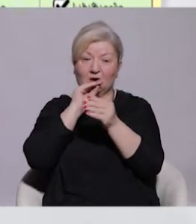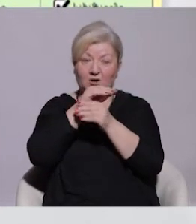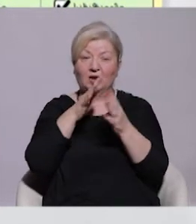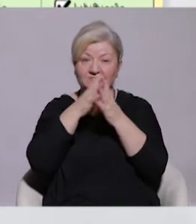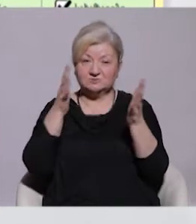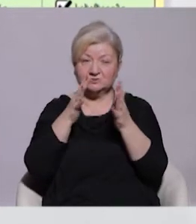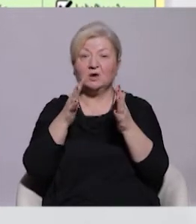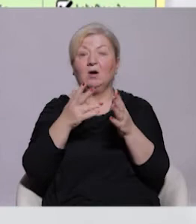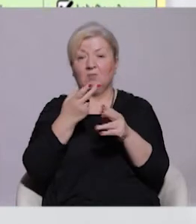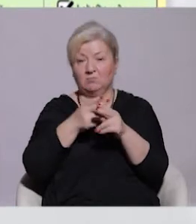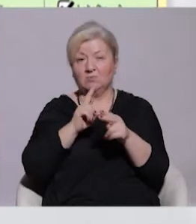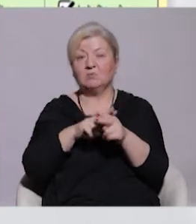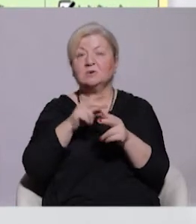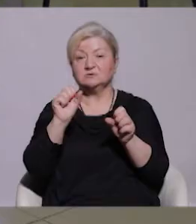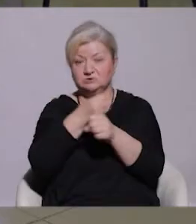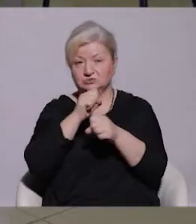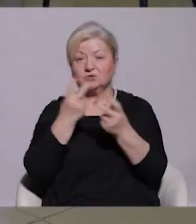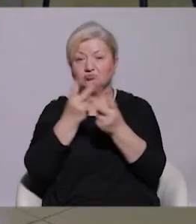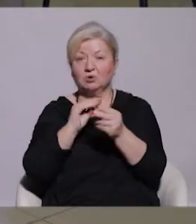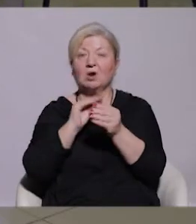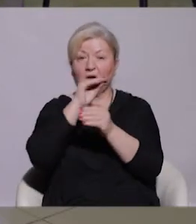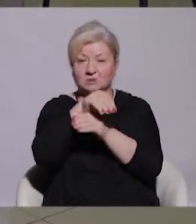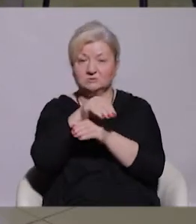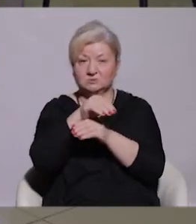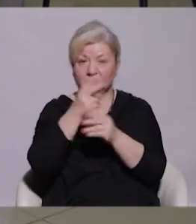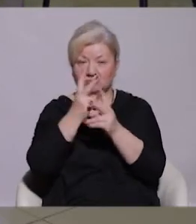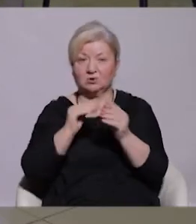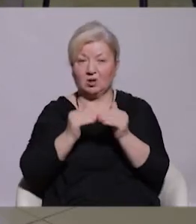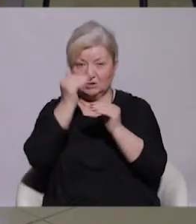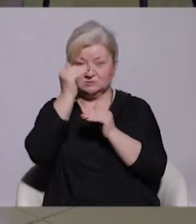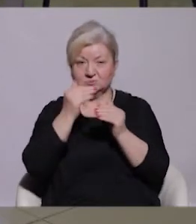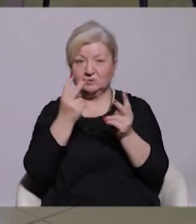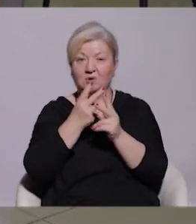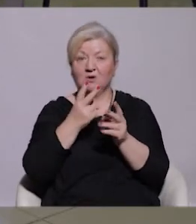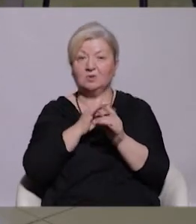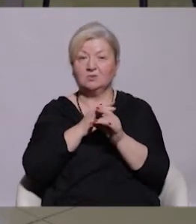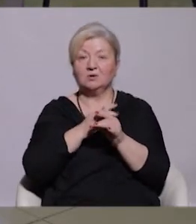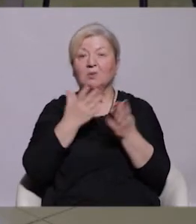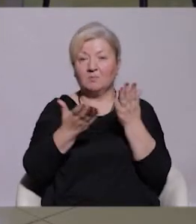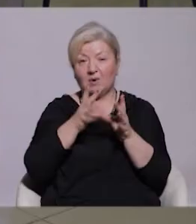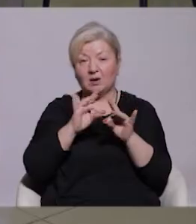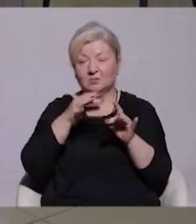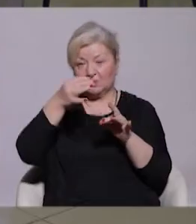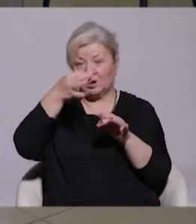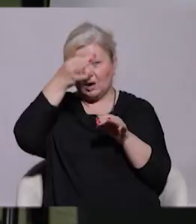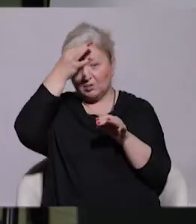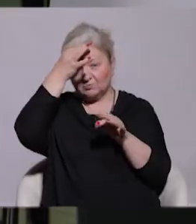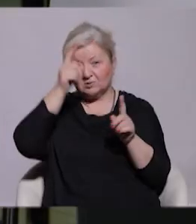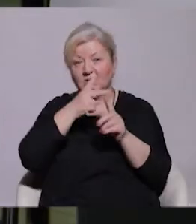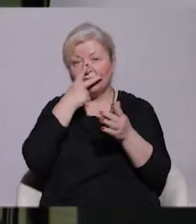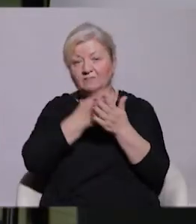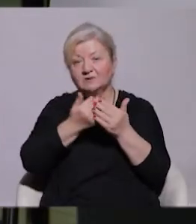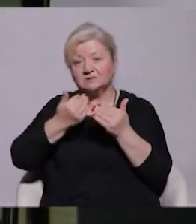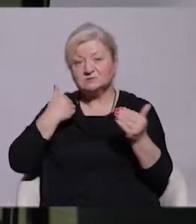თუ გავზდით, მაშინ სიჩქარეც უნდა გაიზარდოს, ხო? ან მაგალითად ტალღის სიგრძეს თუ გავზდით. მაგრამ გავიხსენოთ ჩვენ რა ვნახეთ